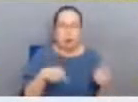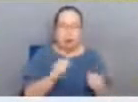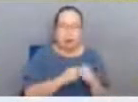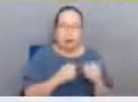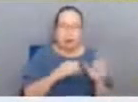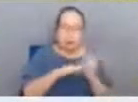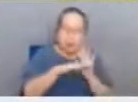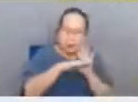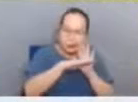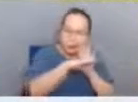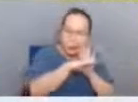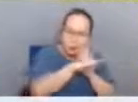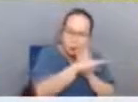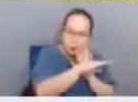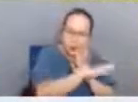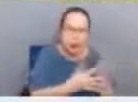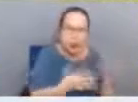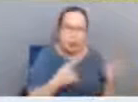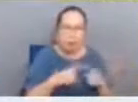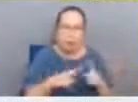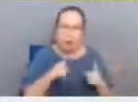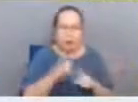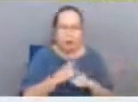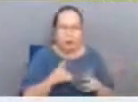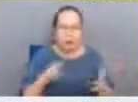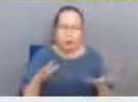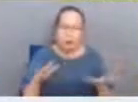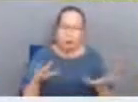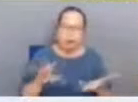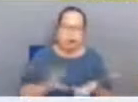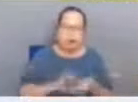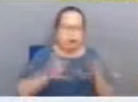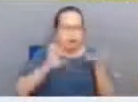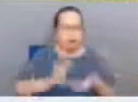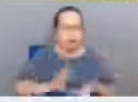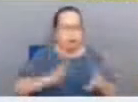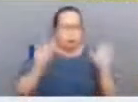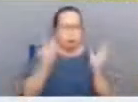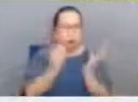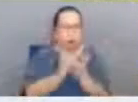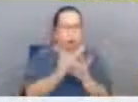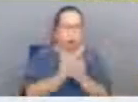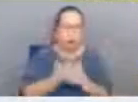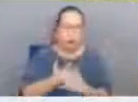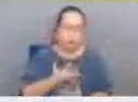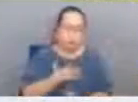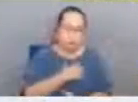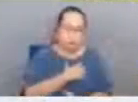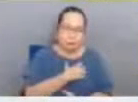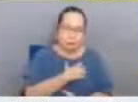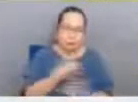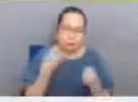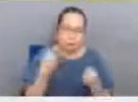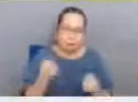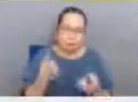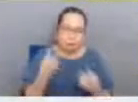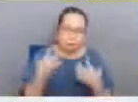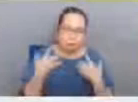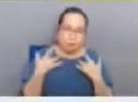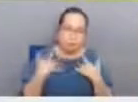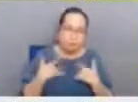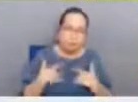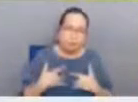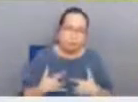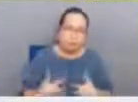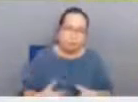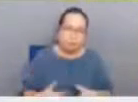negosyante ng lalawigan, kung saan maaari nilang ma-download yung application formula mismo sa official Facebook page ng Provincial